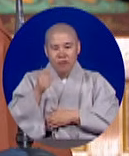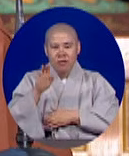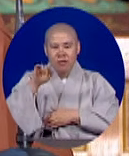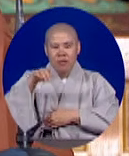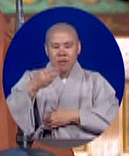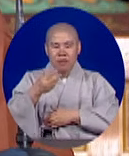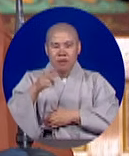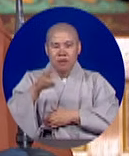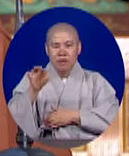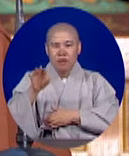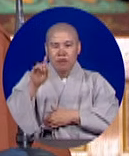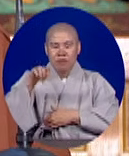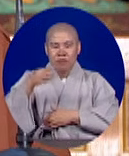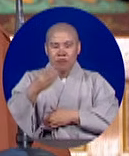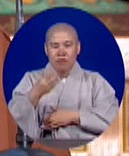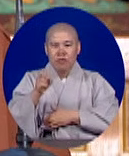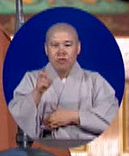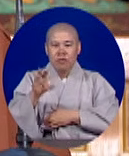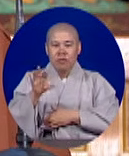불생불멸을 논하면